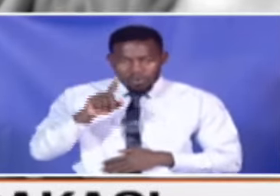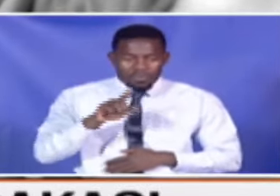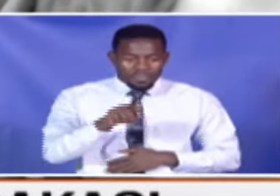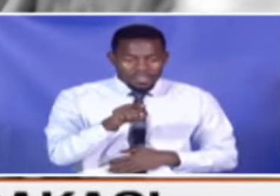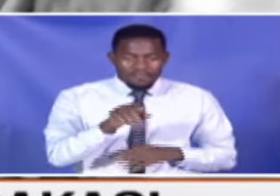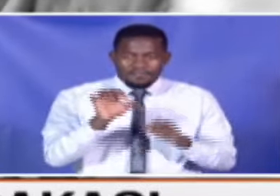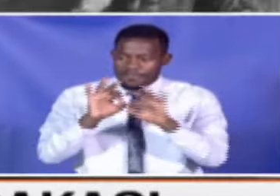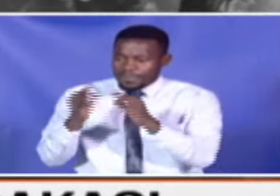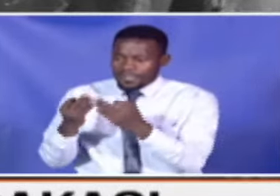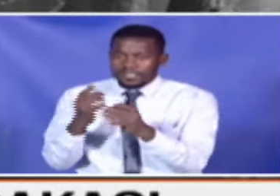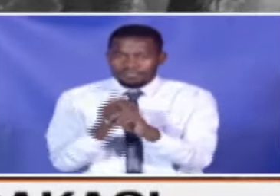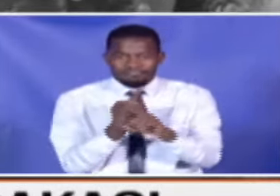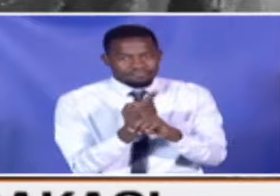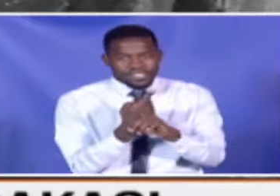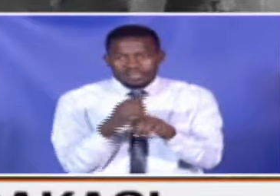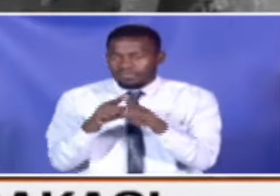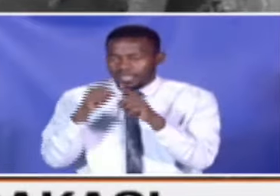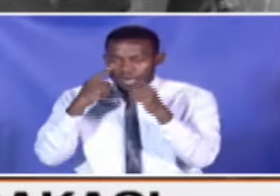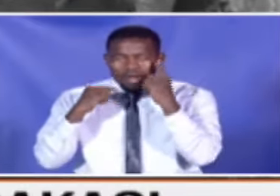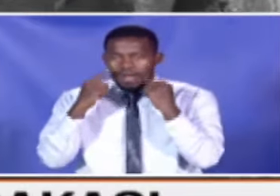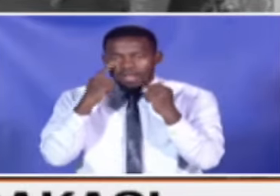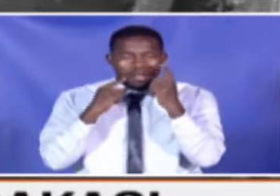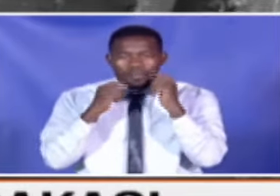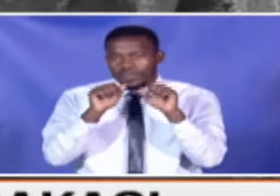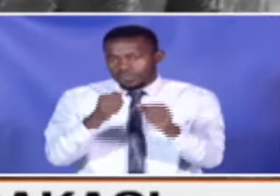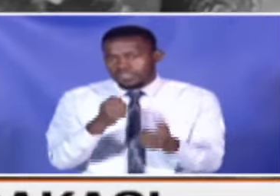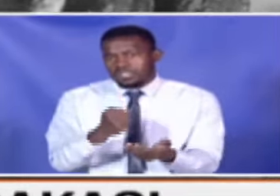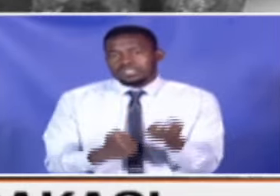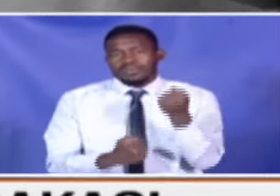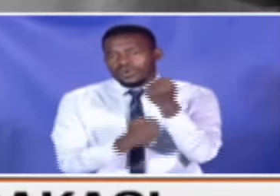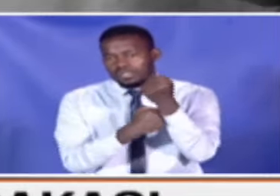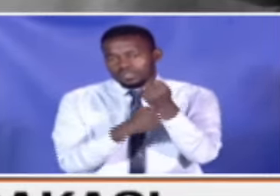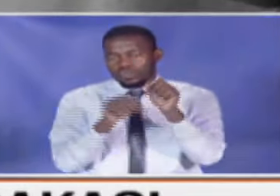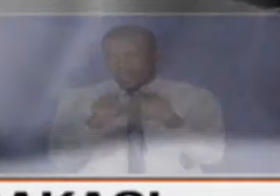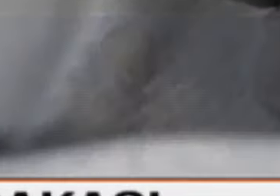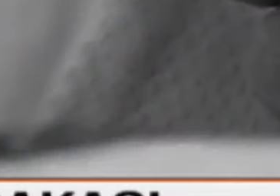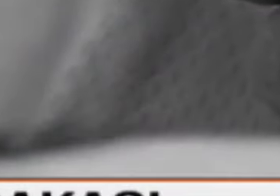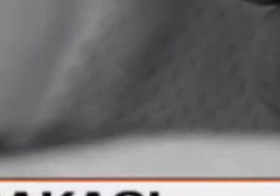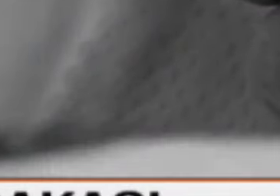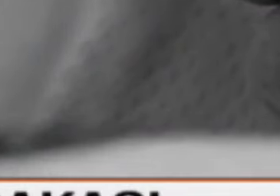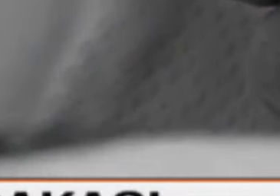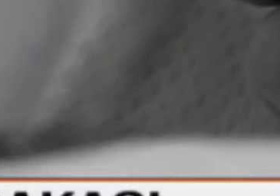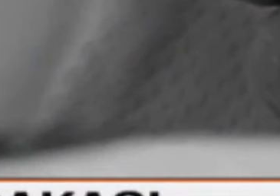ili waweze kumzika mpendwa wao. Ode